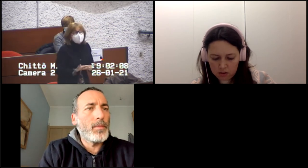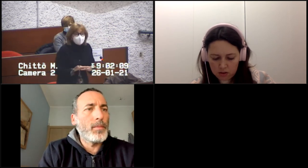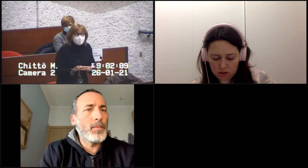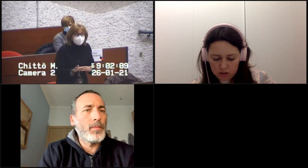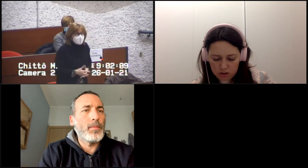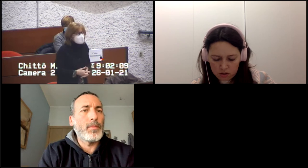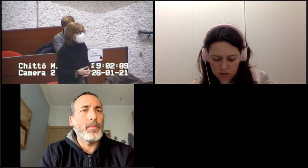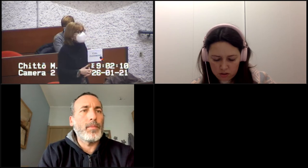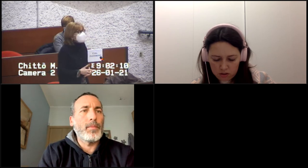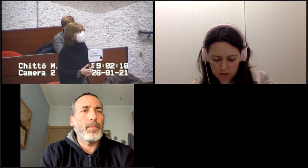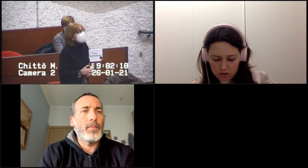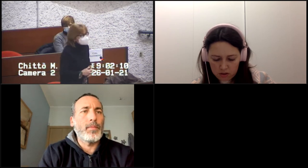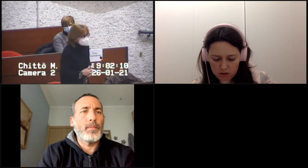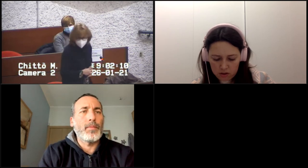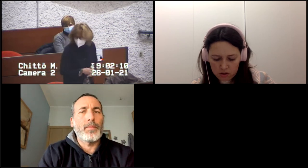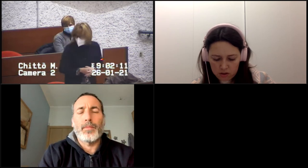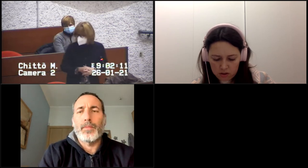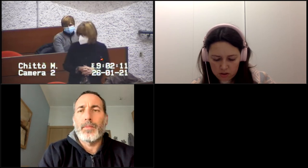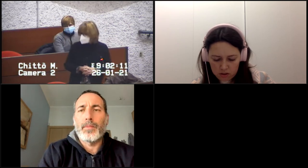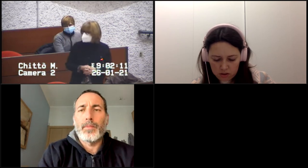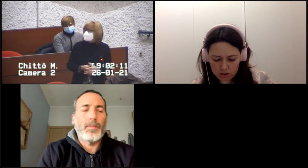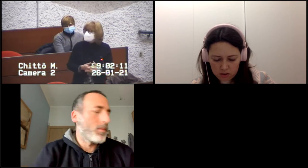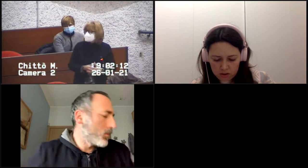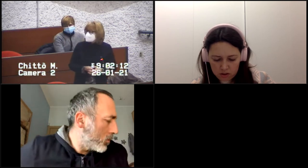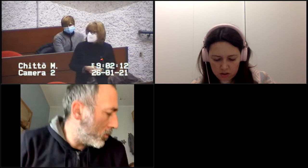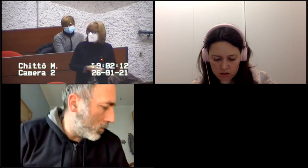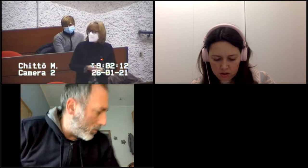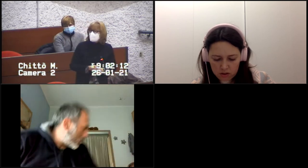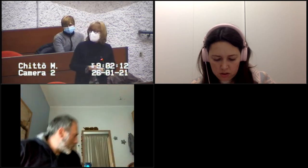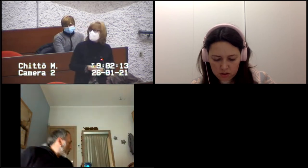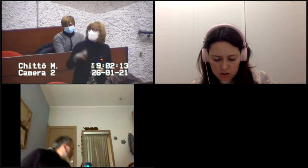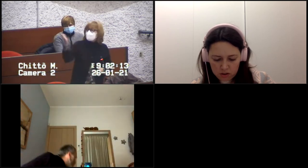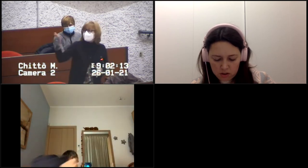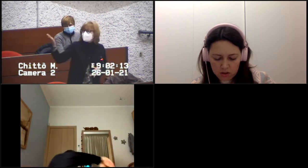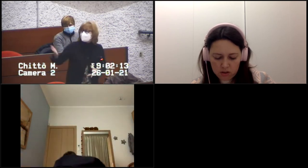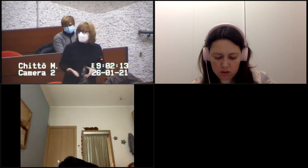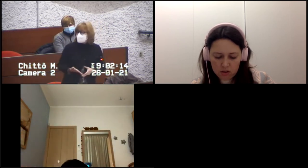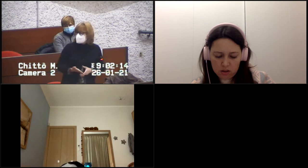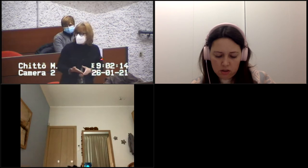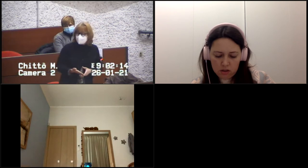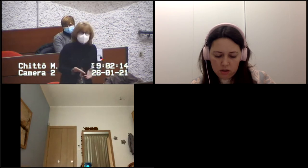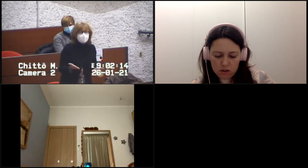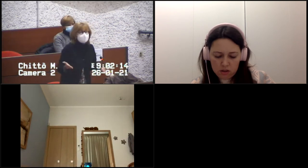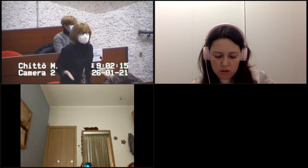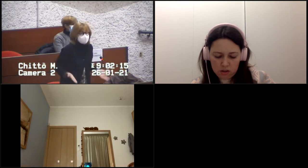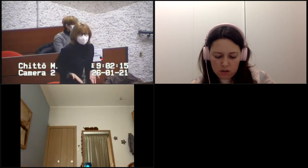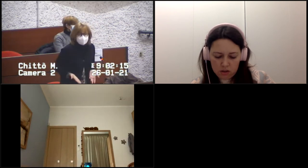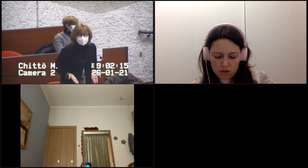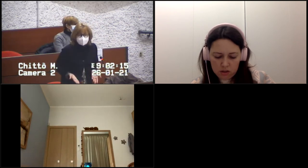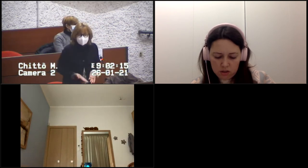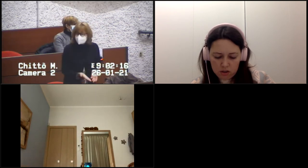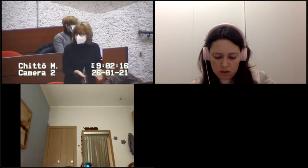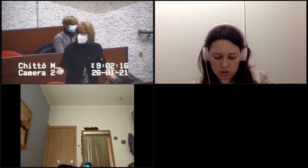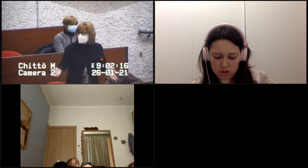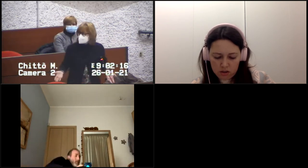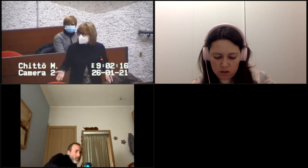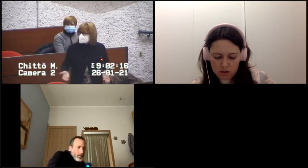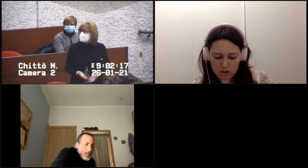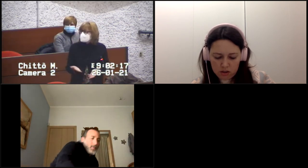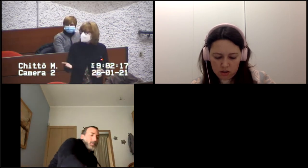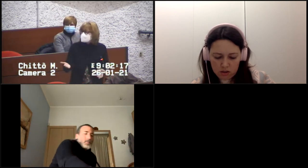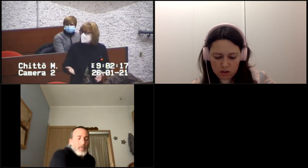non votiamo, non diamo un giudizio positivo su questa, come dire, prospettiva di lavoro, perché da questa siamo esclusi in questo